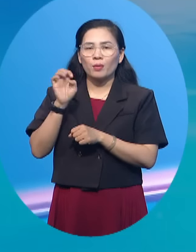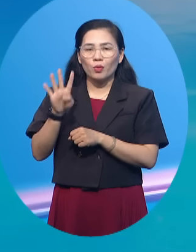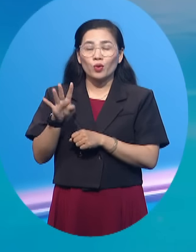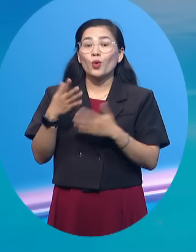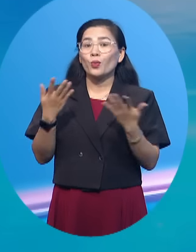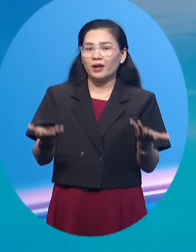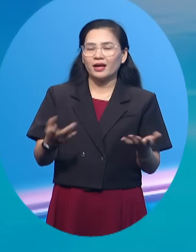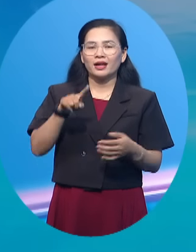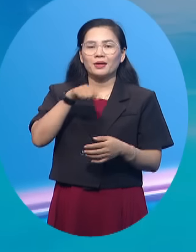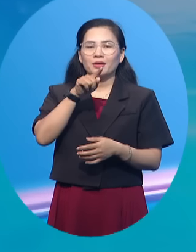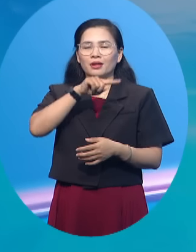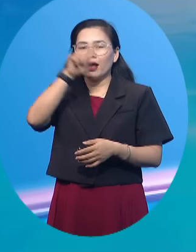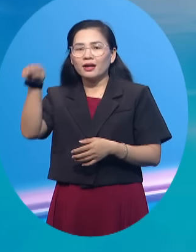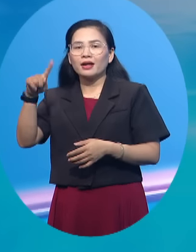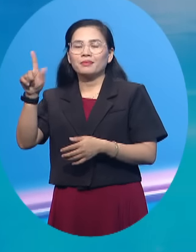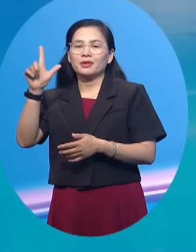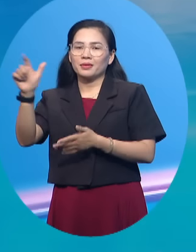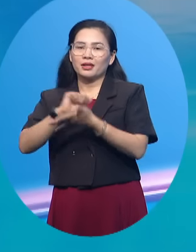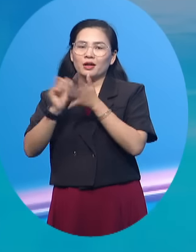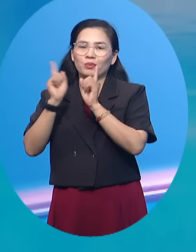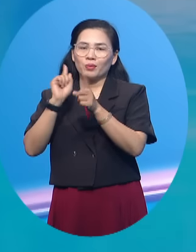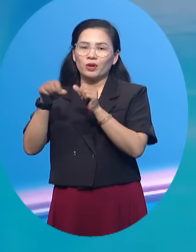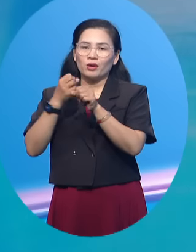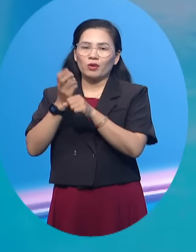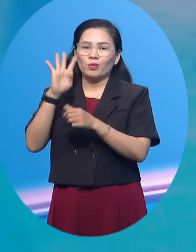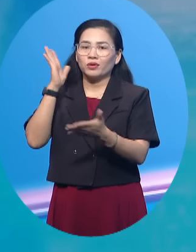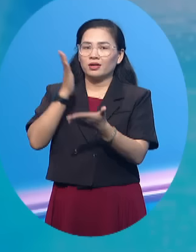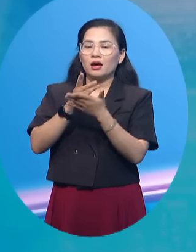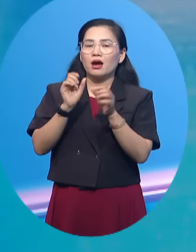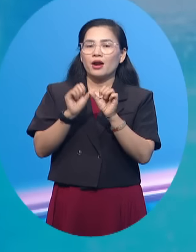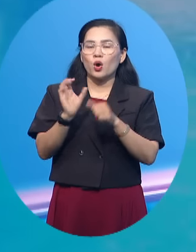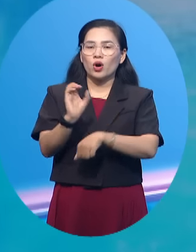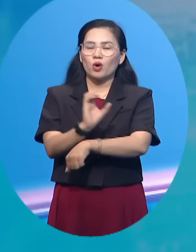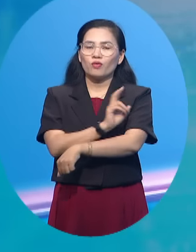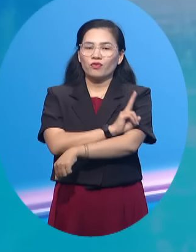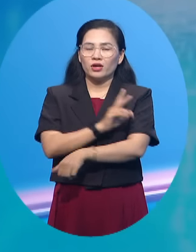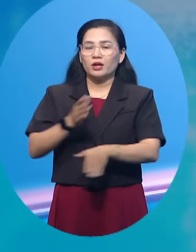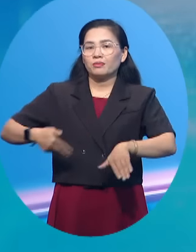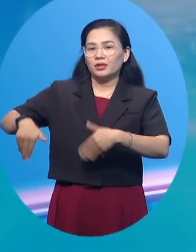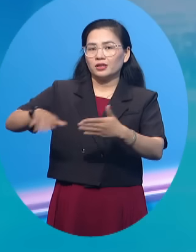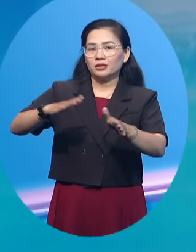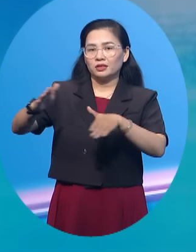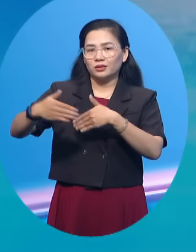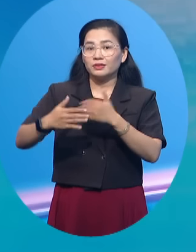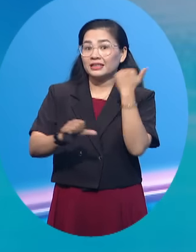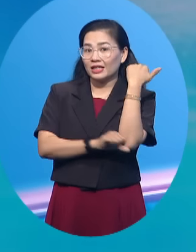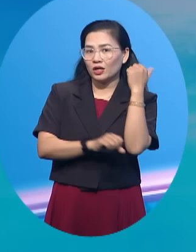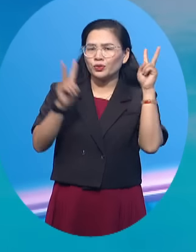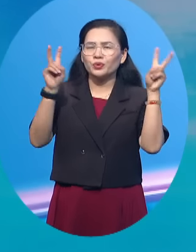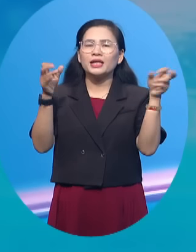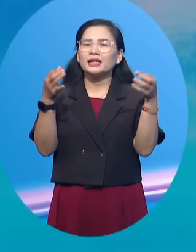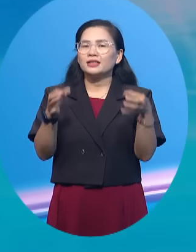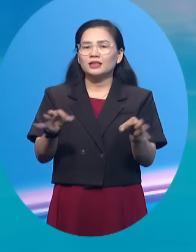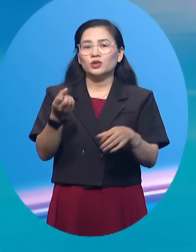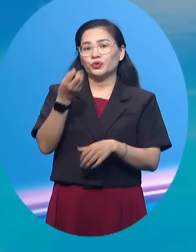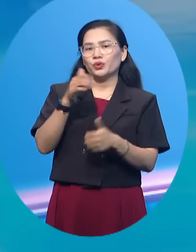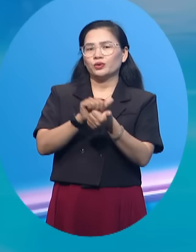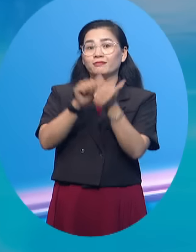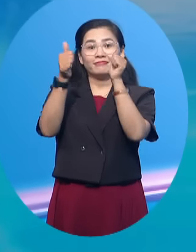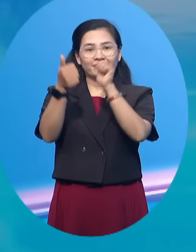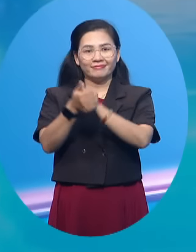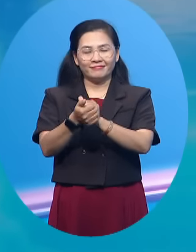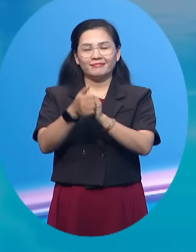hôm nay đến ngày 17 tháng 11 năm 2024 tại công viên bờ sông Sài Gòn. Với chủ đề chuyển đổi số và ứng dụng khoa học công nghệ,